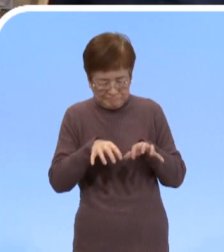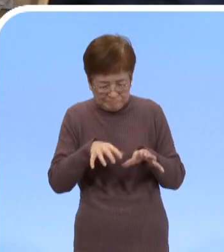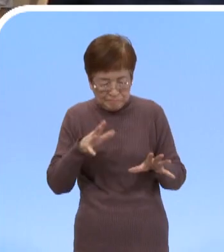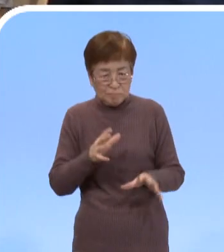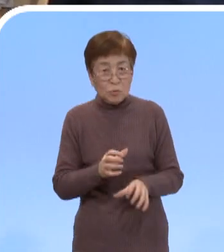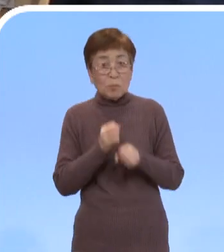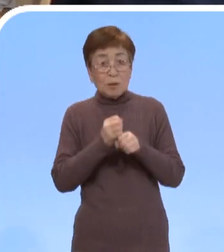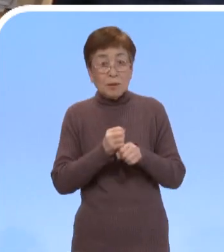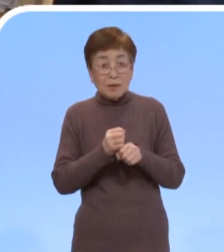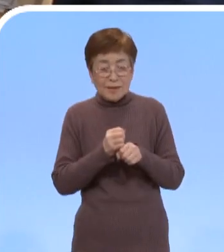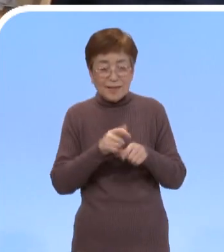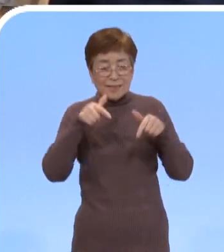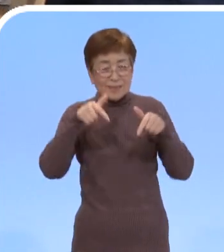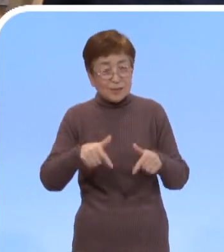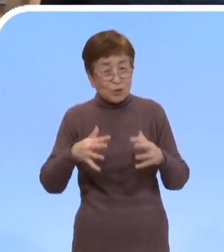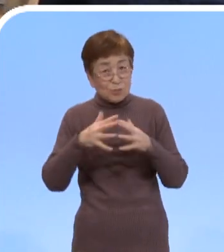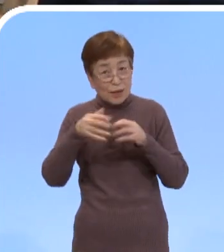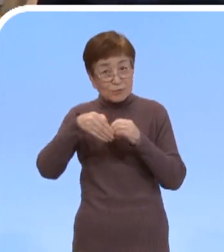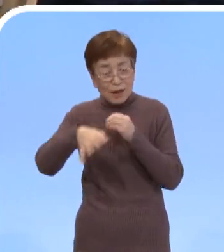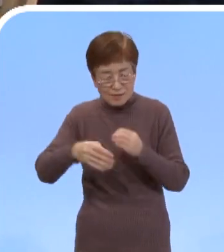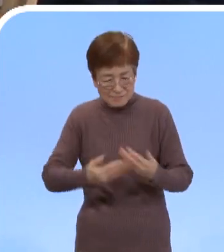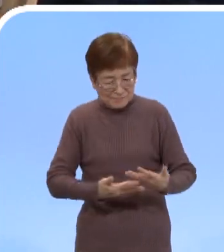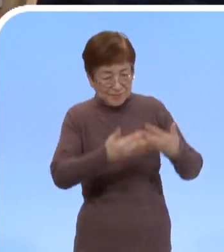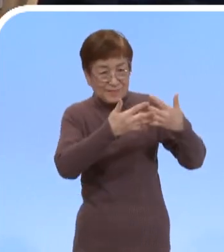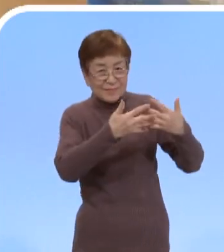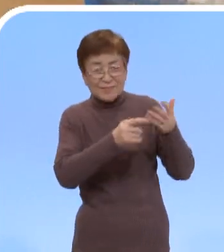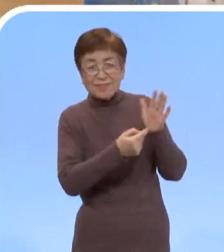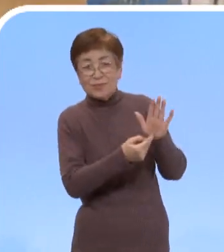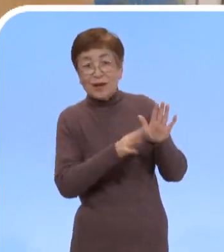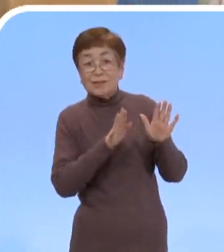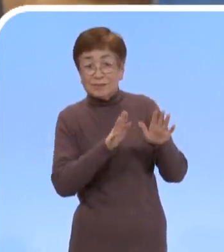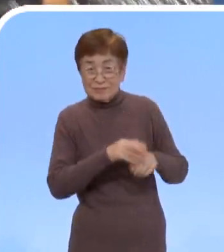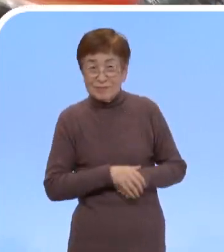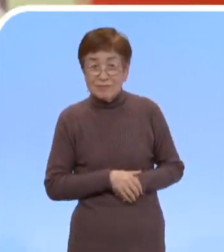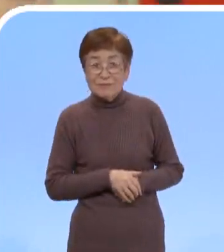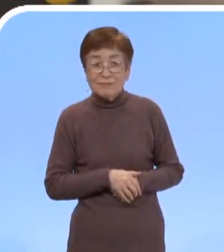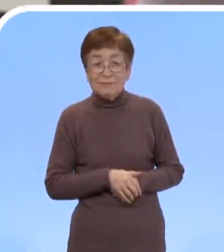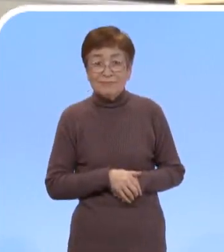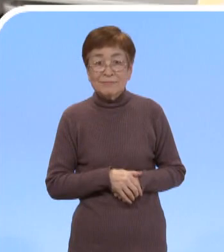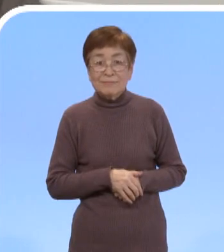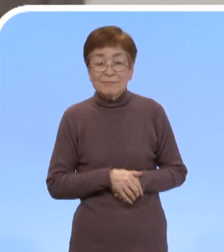間で記事としてまとめ、西宮スタイルのサイトで公開します。